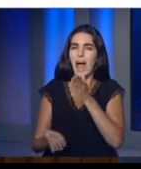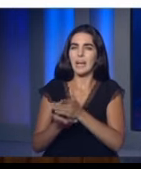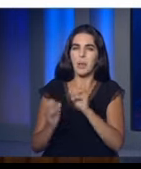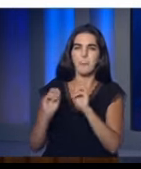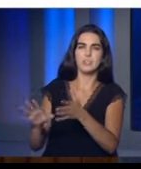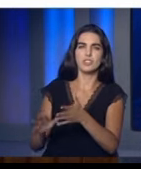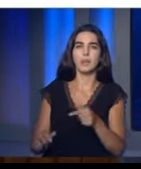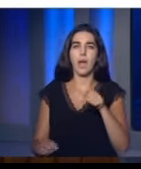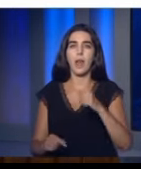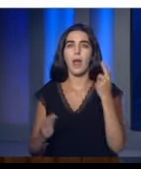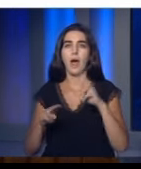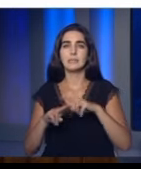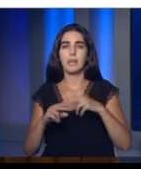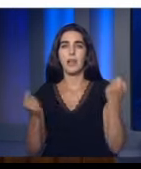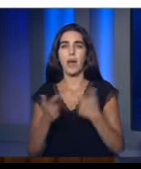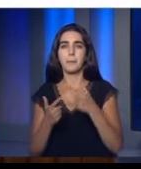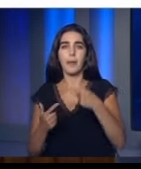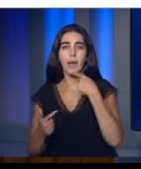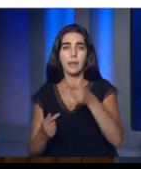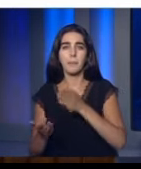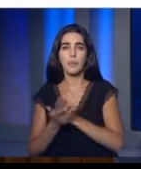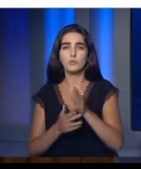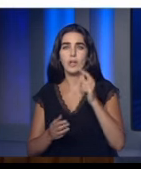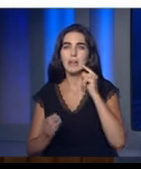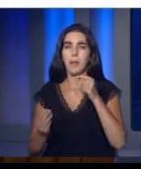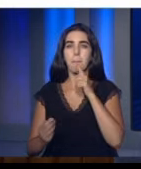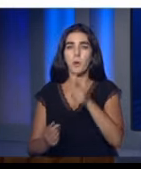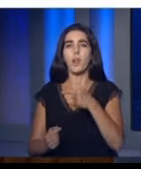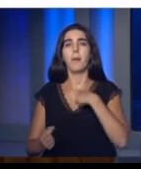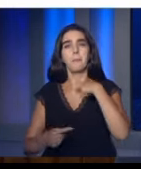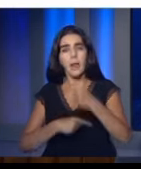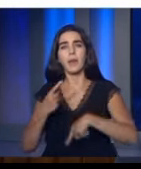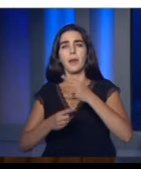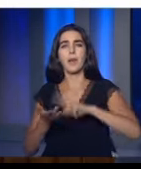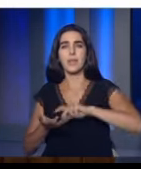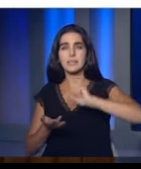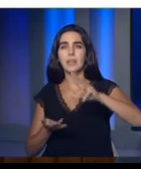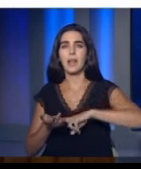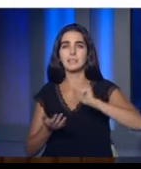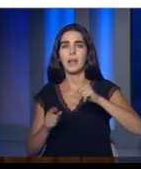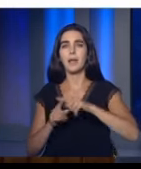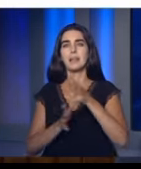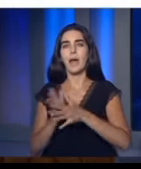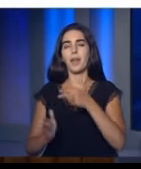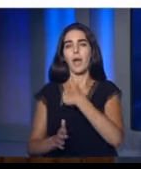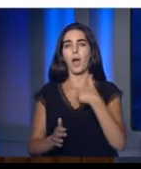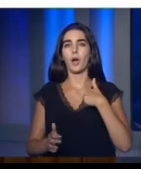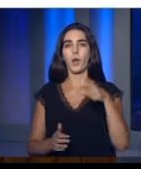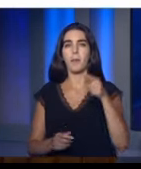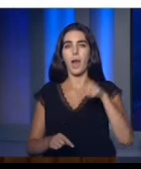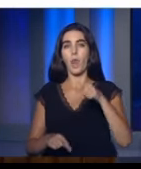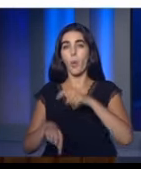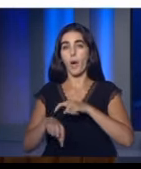لأبشع أنواع يعني حقيقة العدوان من إسرائيل. ولذلك بنرجع